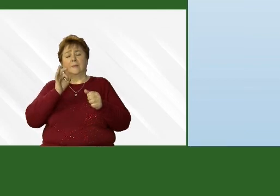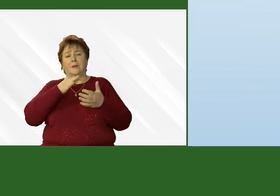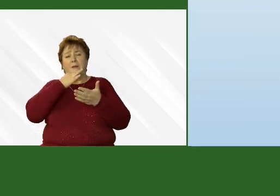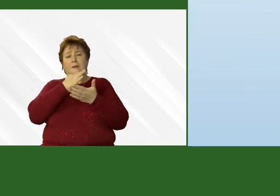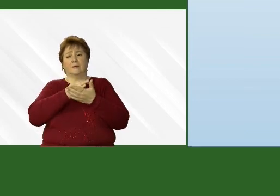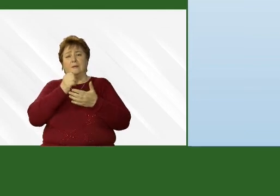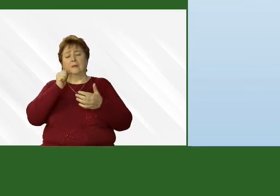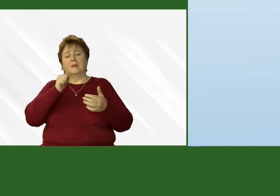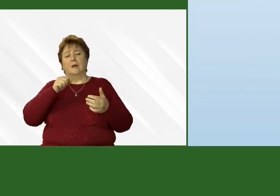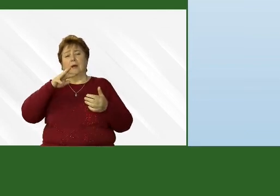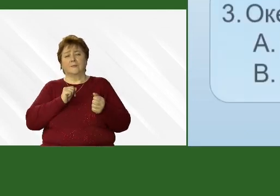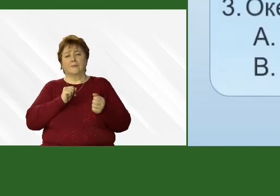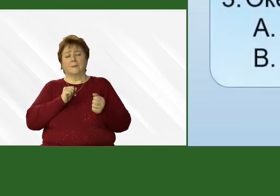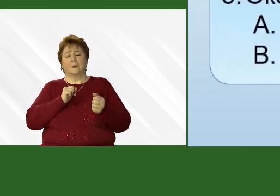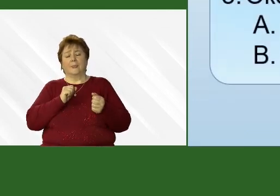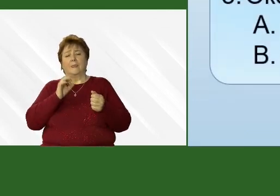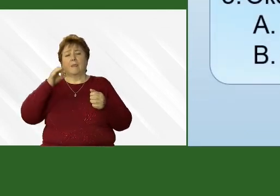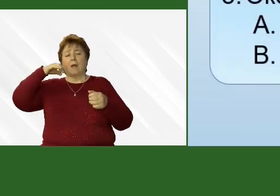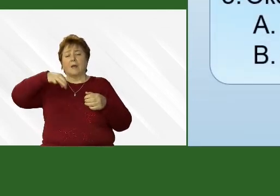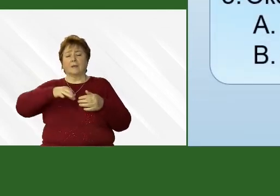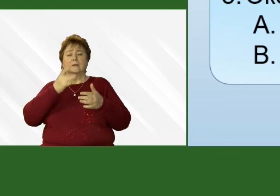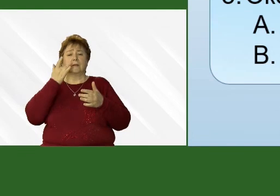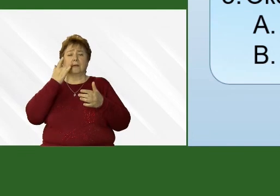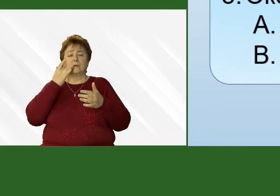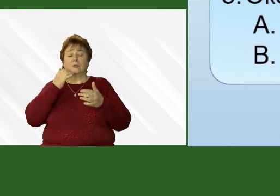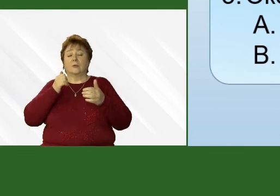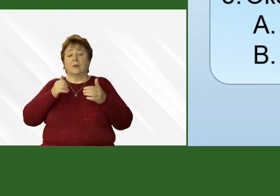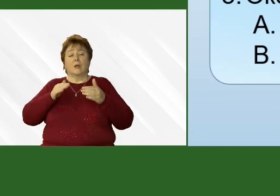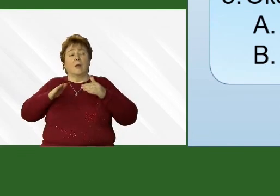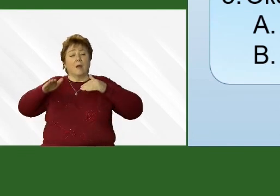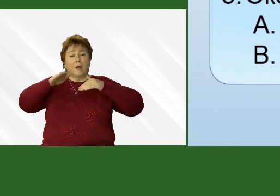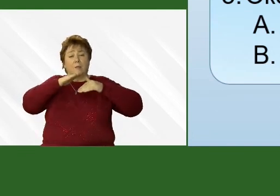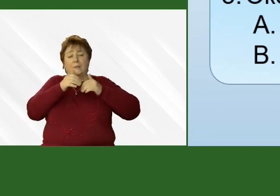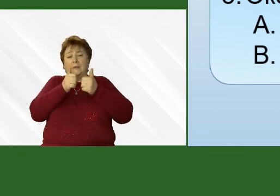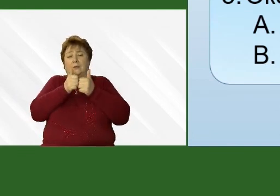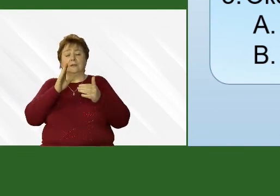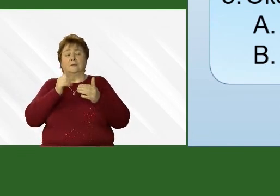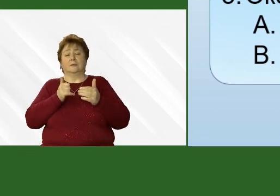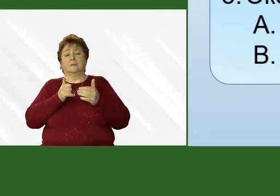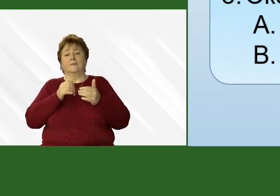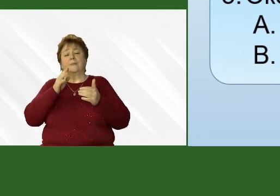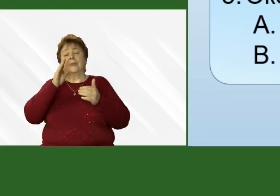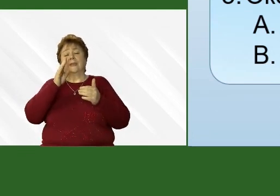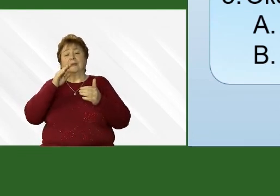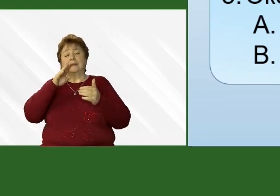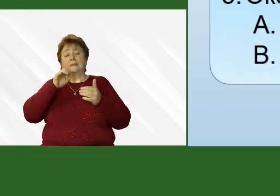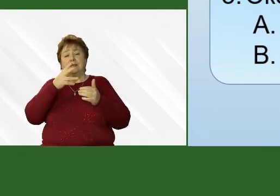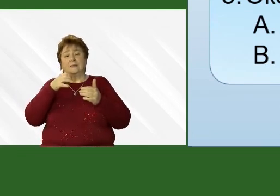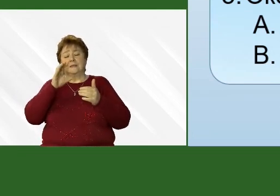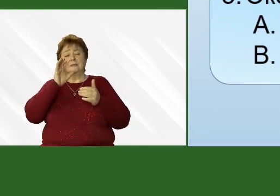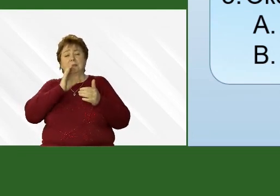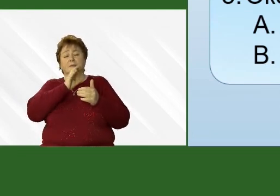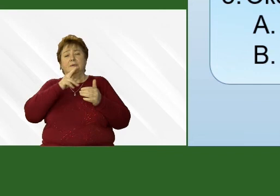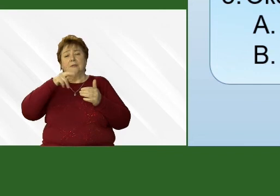Правильный ответ – Амундсен. Океан, который не омывает берега Антарктиды. Тихий,